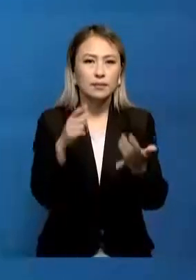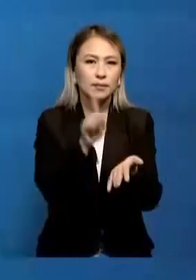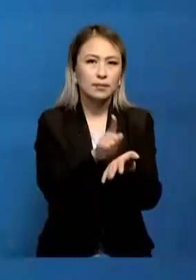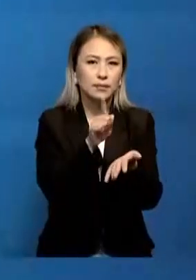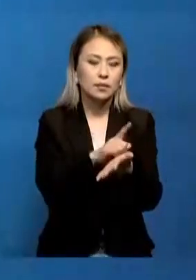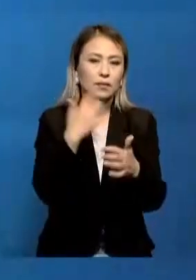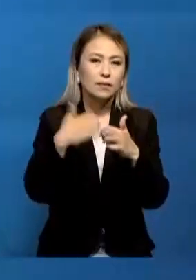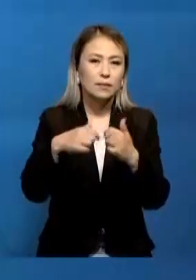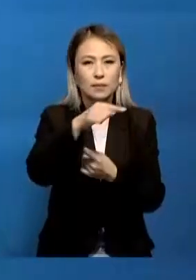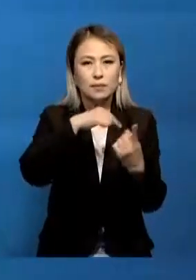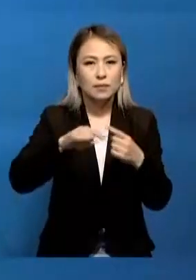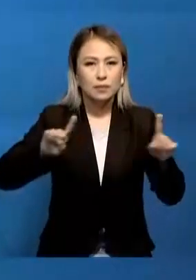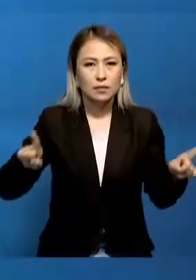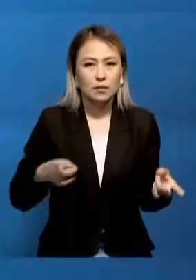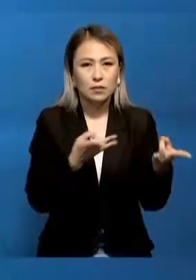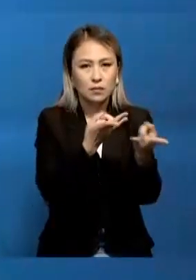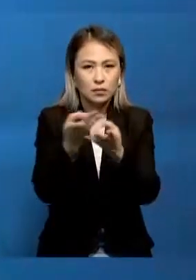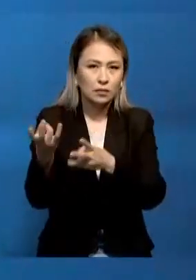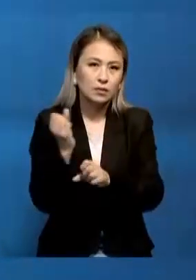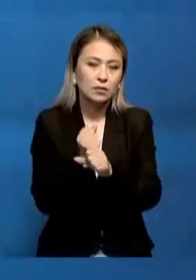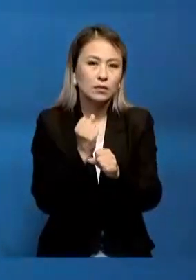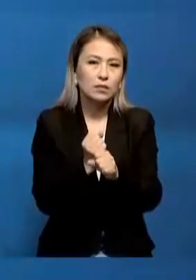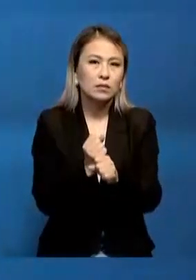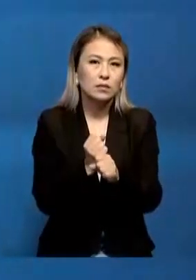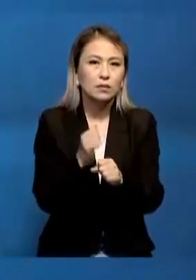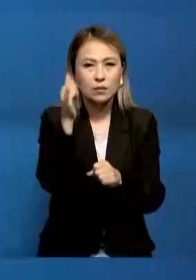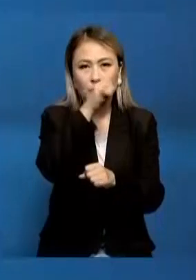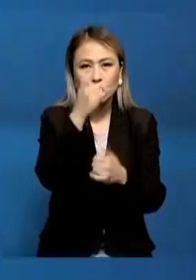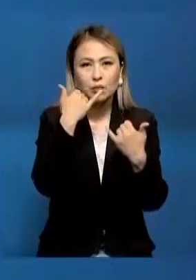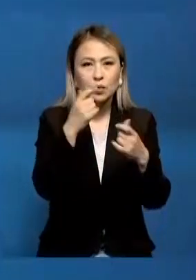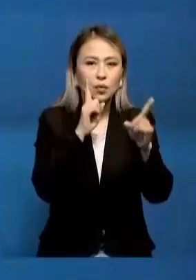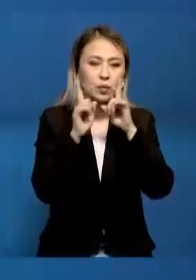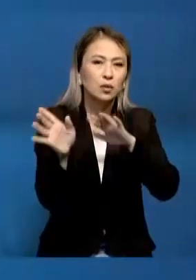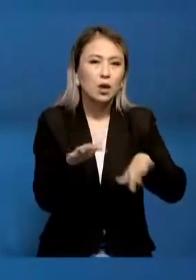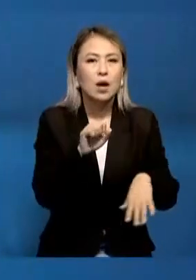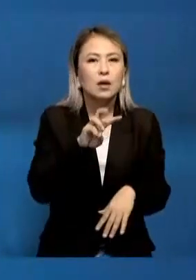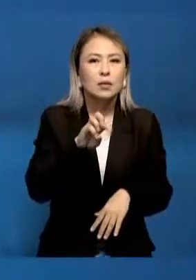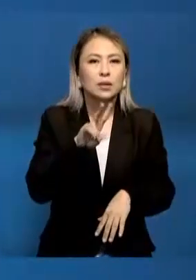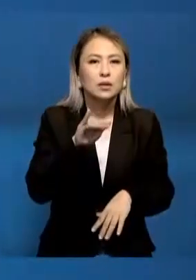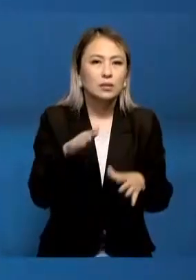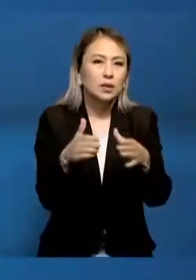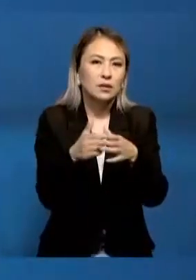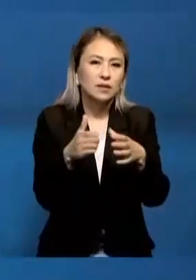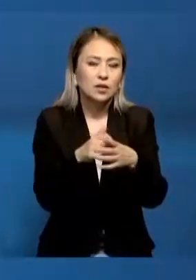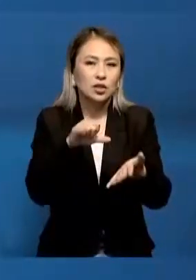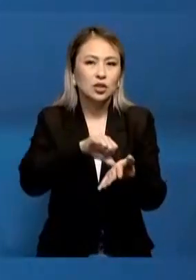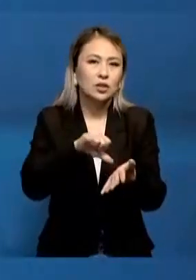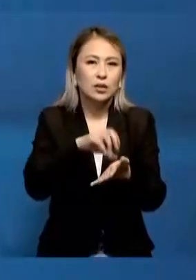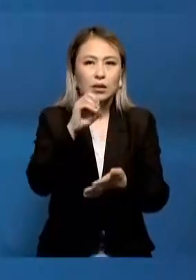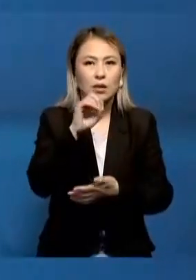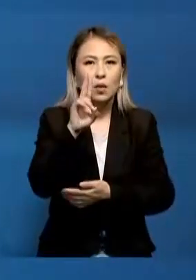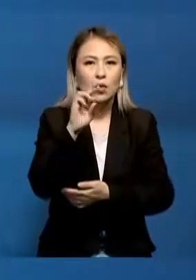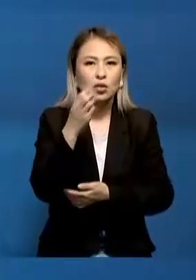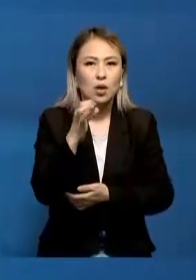Қазіргі салық кодексінде орта бизнесті дамытуға тиісті жағдай жасалмай отыр. Бүгін мәжілісте өткен Аманат партиясы фракциясының